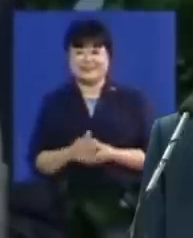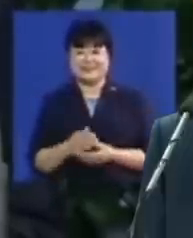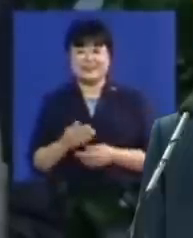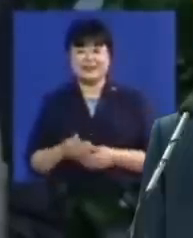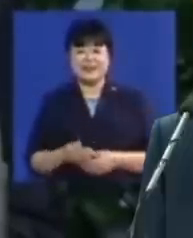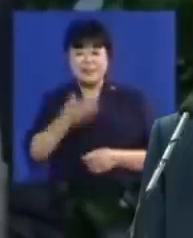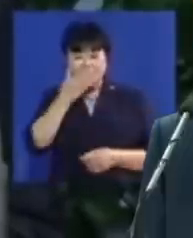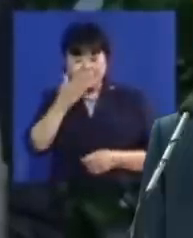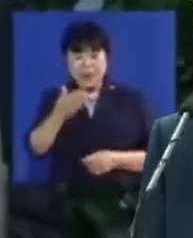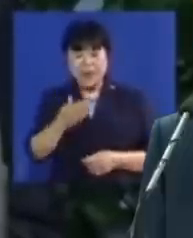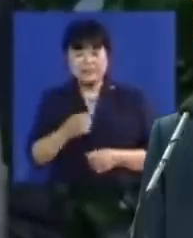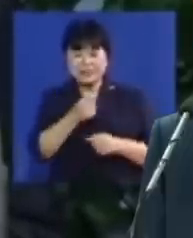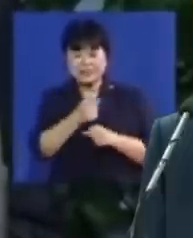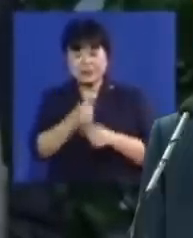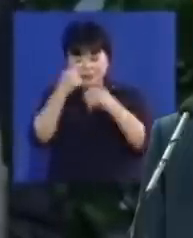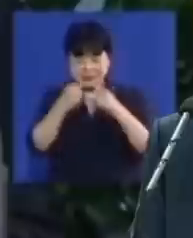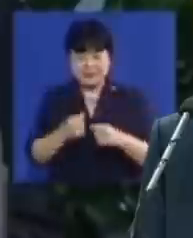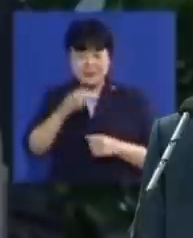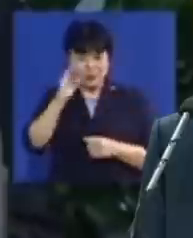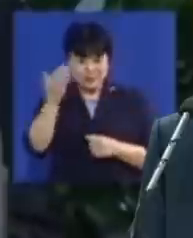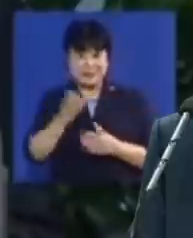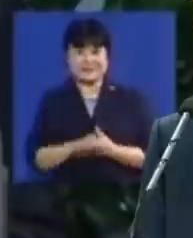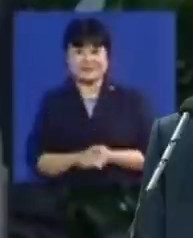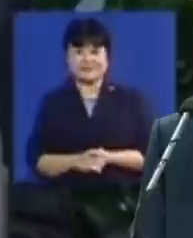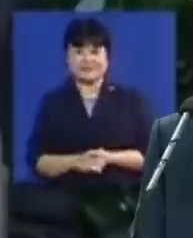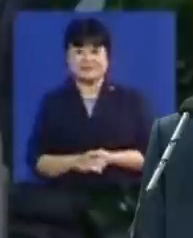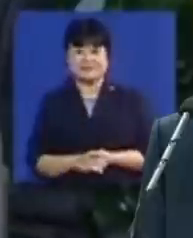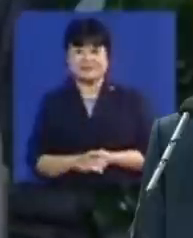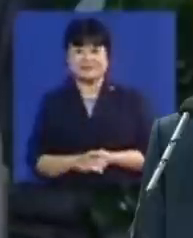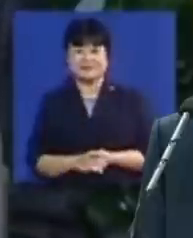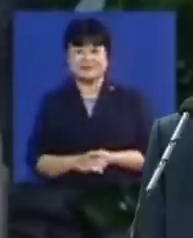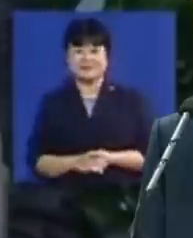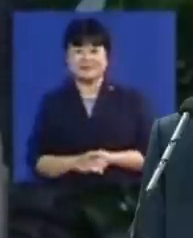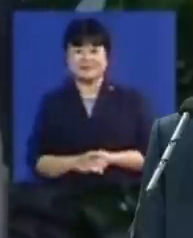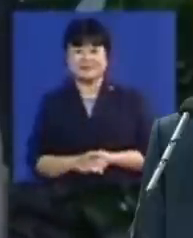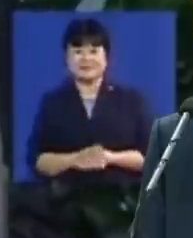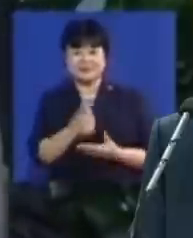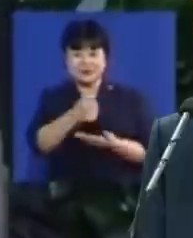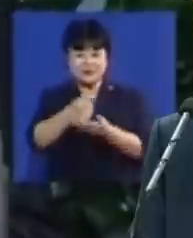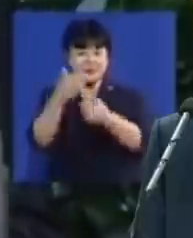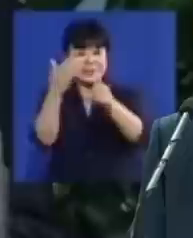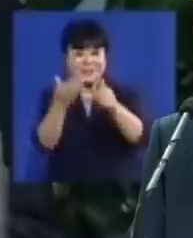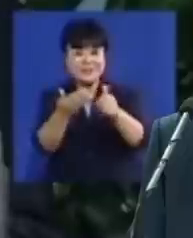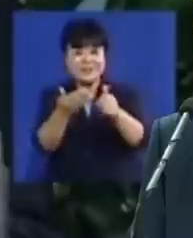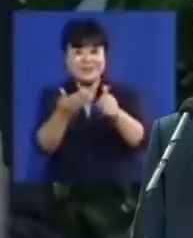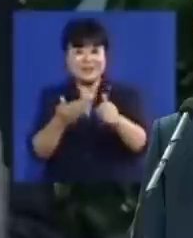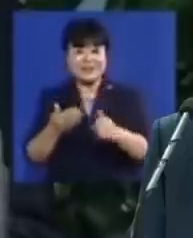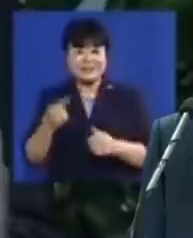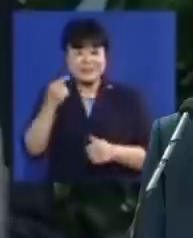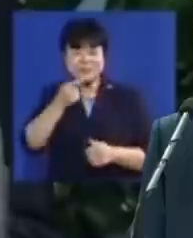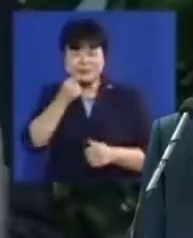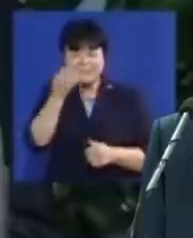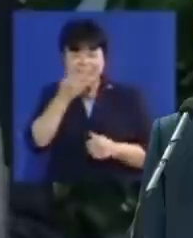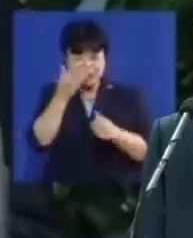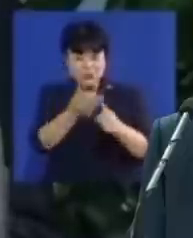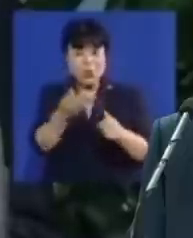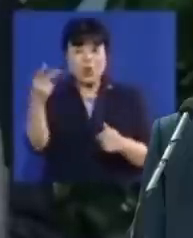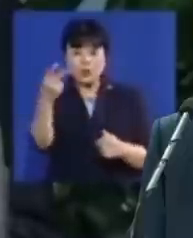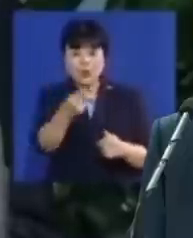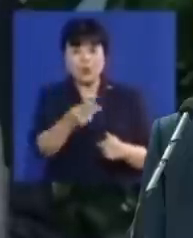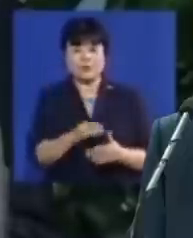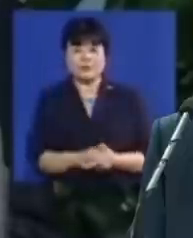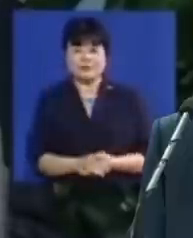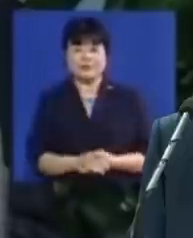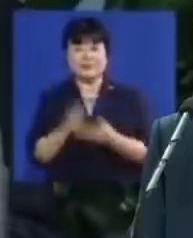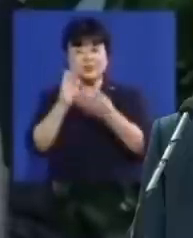긍정적이고 적극적이고 창조적인 삶을 살 수 있는 것입니다. 우리 주님은 쓴물만 달게 한 게 아니라 쓴물을